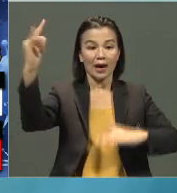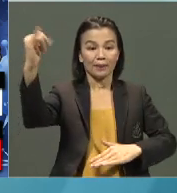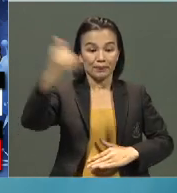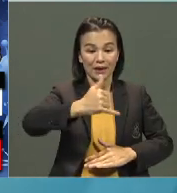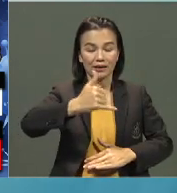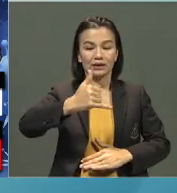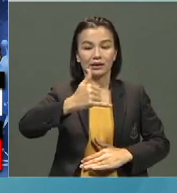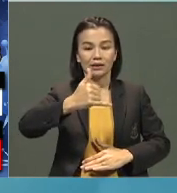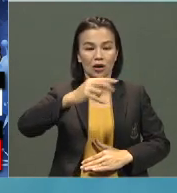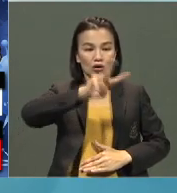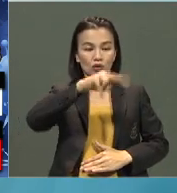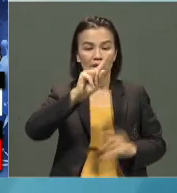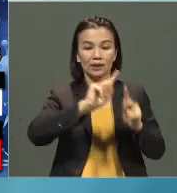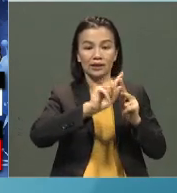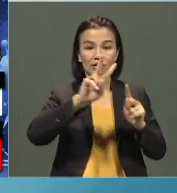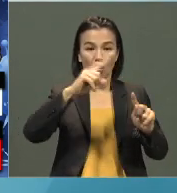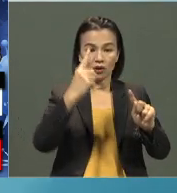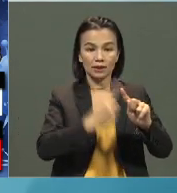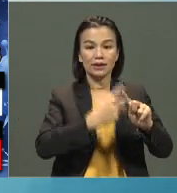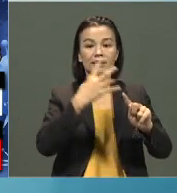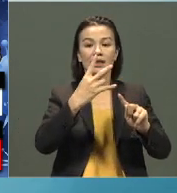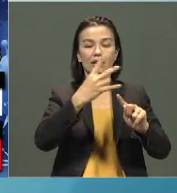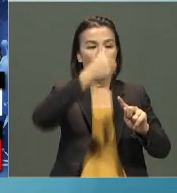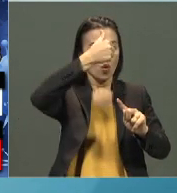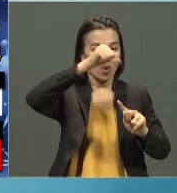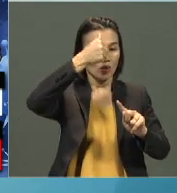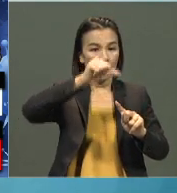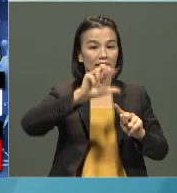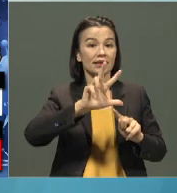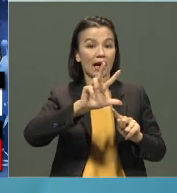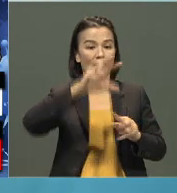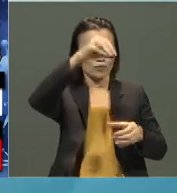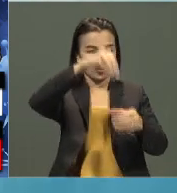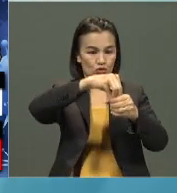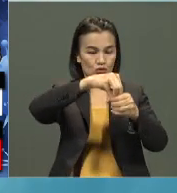มิถุนายนแล้วก็พักที่กทมนะครับแล้วก็ตรวจครั้งแรกนะครับก็คือ2กรกฎาคมซึ่งเป็น Day 3หรือวันที่ 3